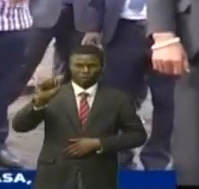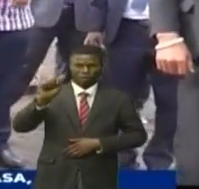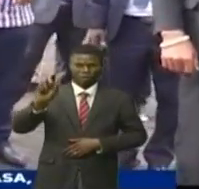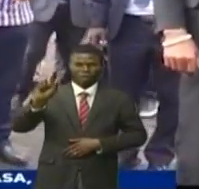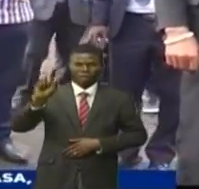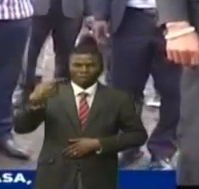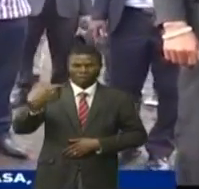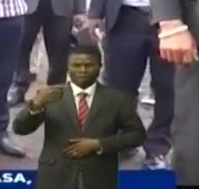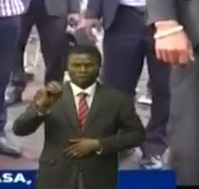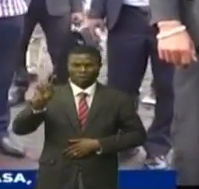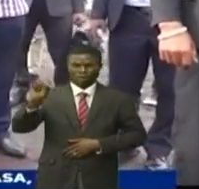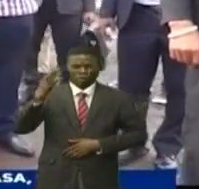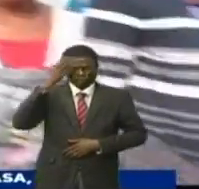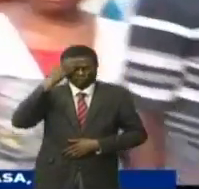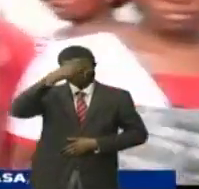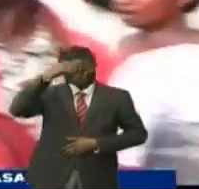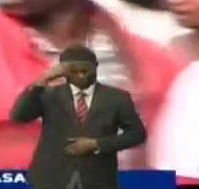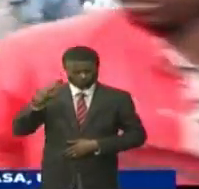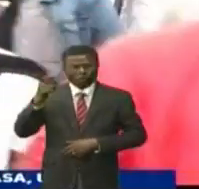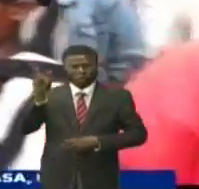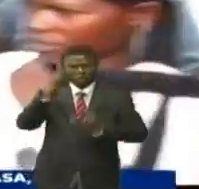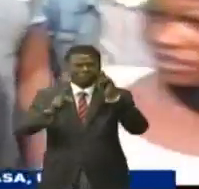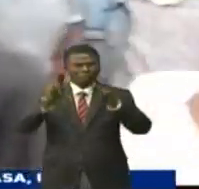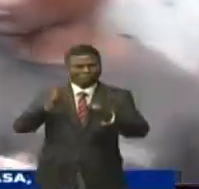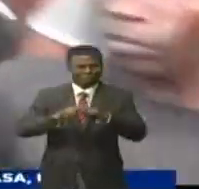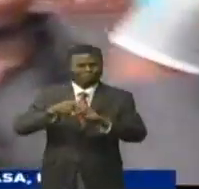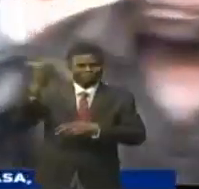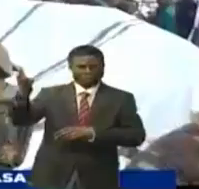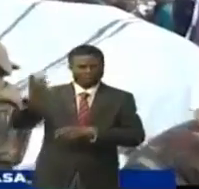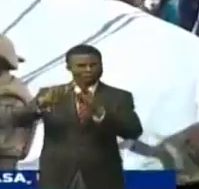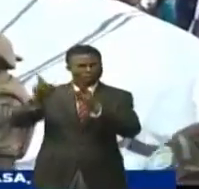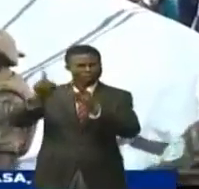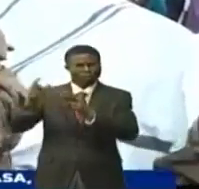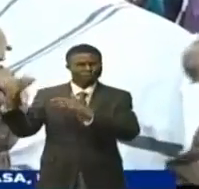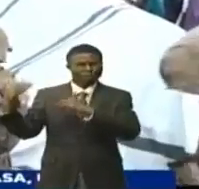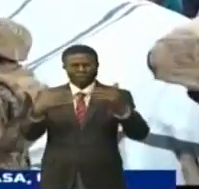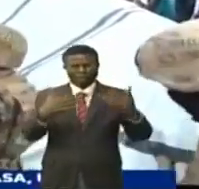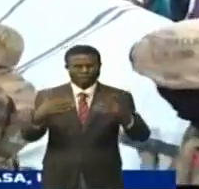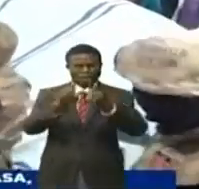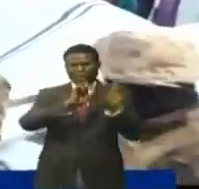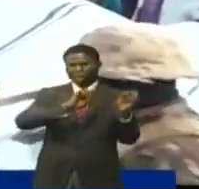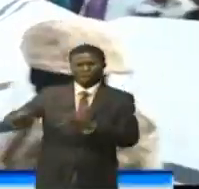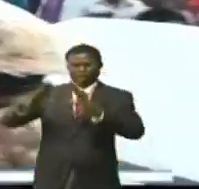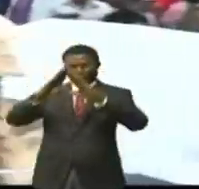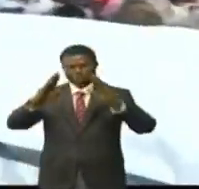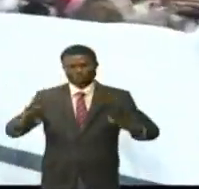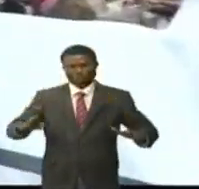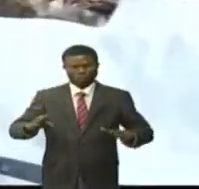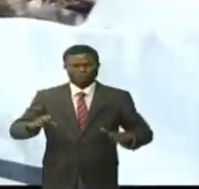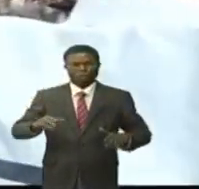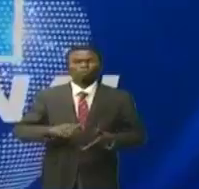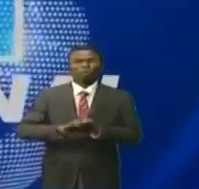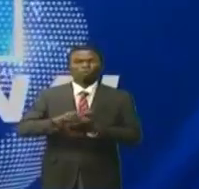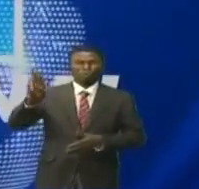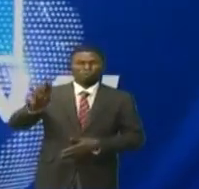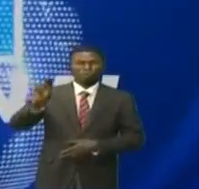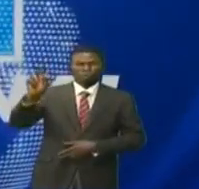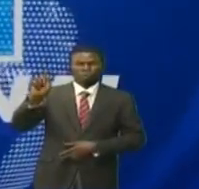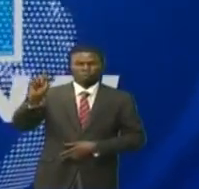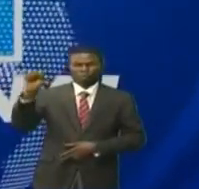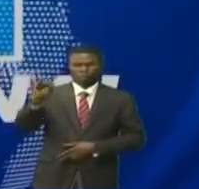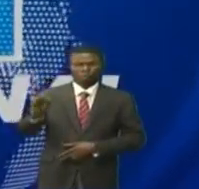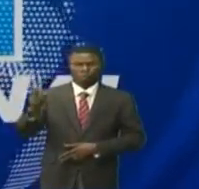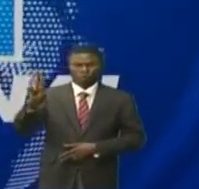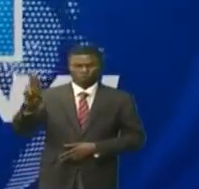de la souffrance quand dure des centaines des milliers se déplacer des guerres ayant abandonné leur village dans les routes vous